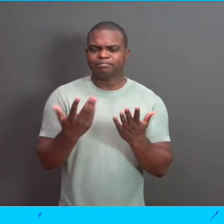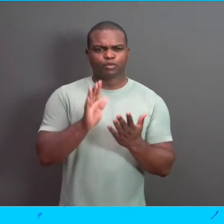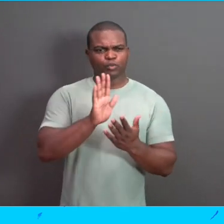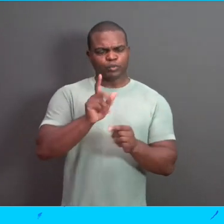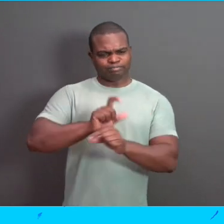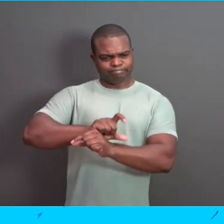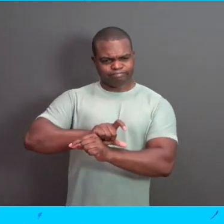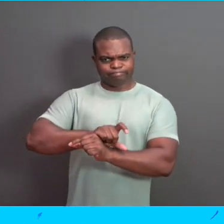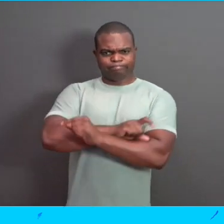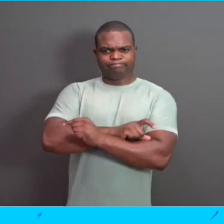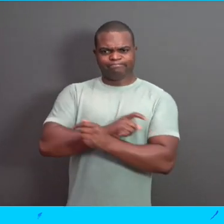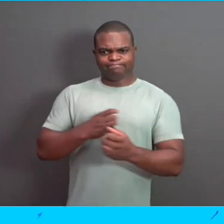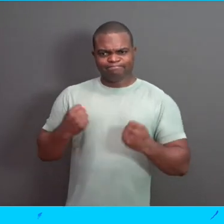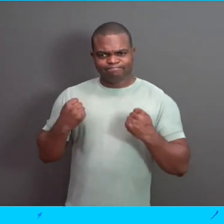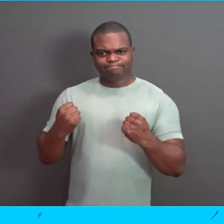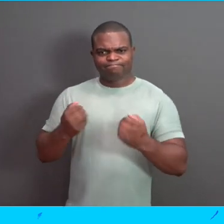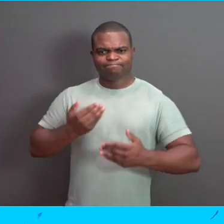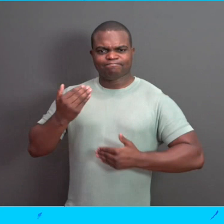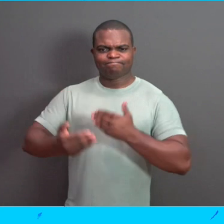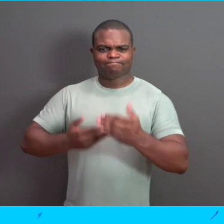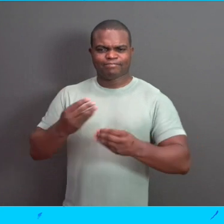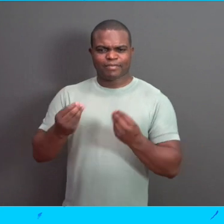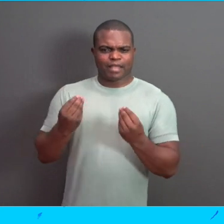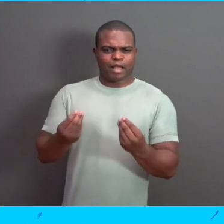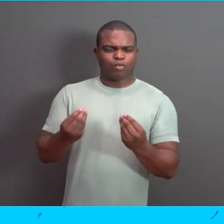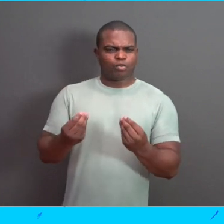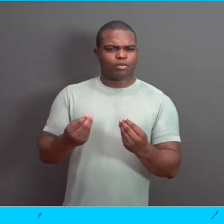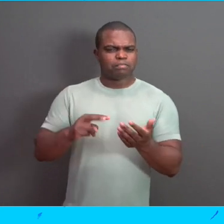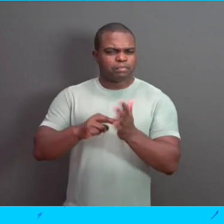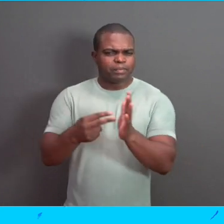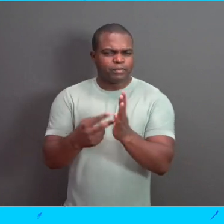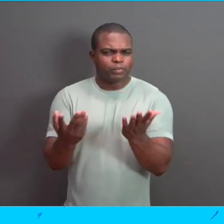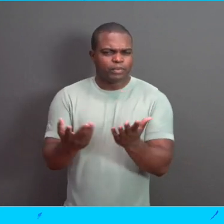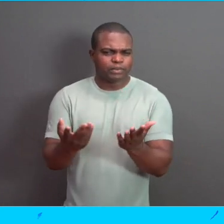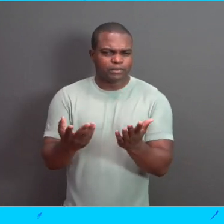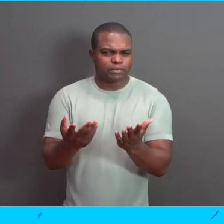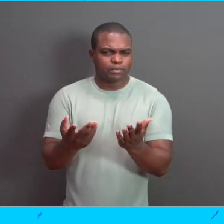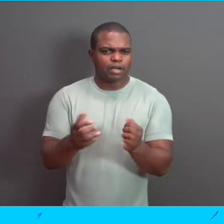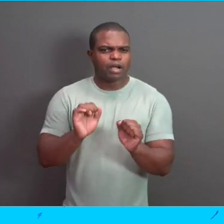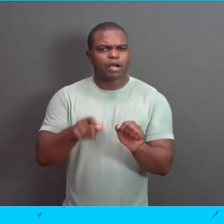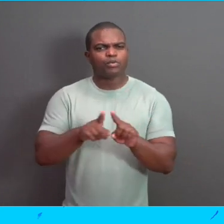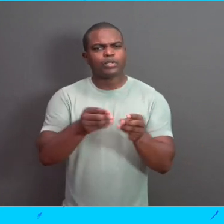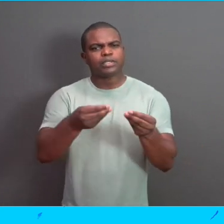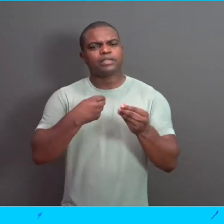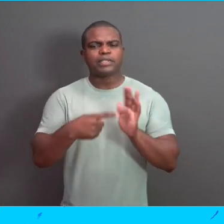adolescents? Et si possible, s'il vous plaît, de partager des exemples.